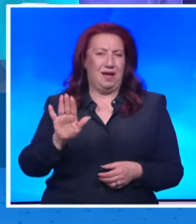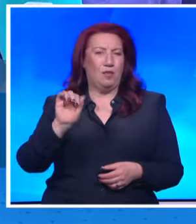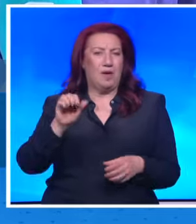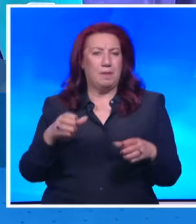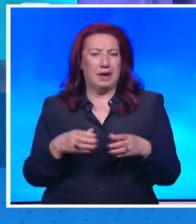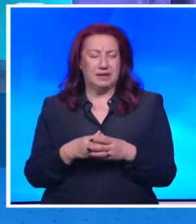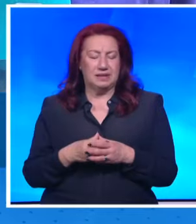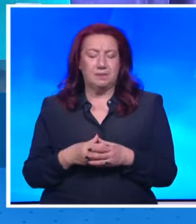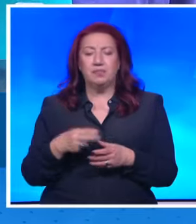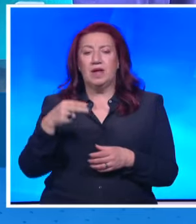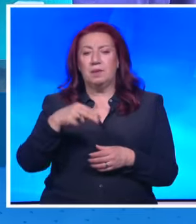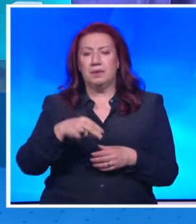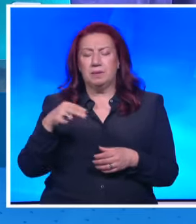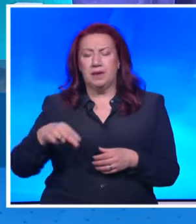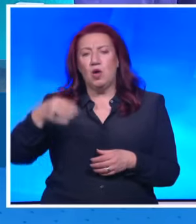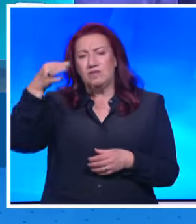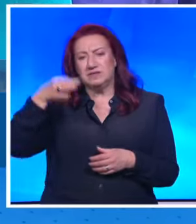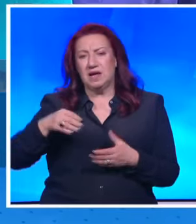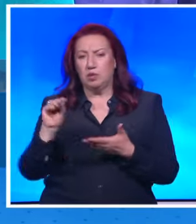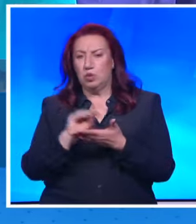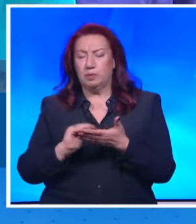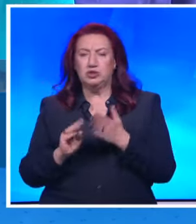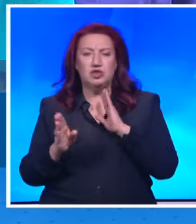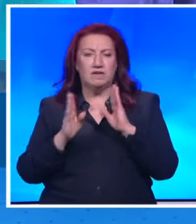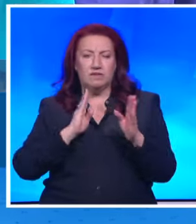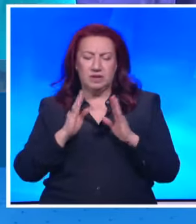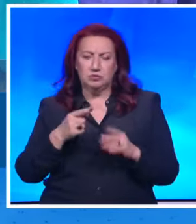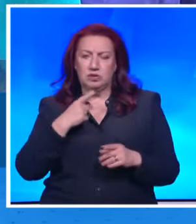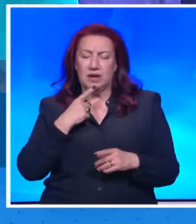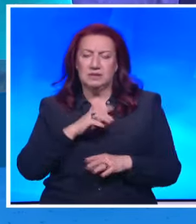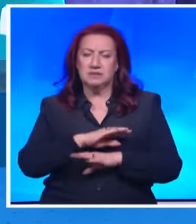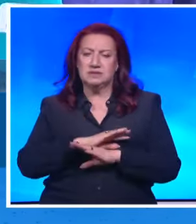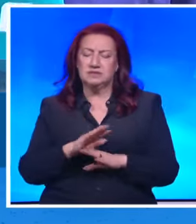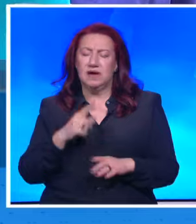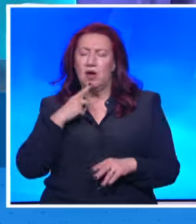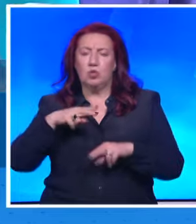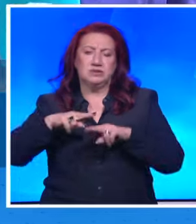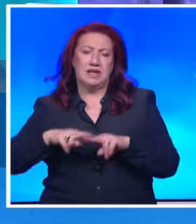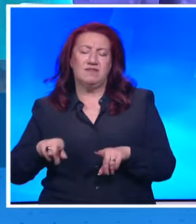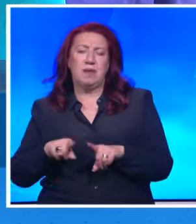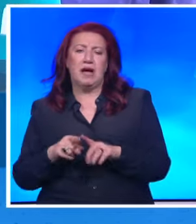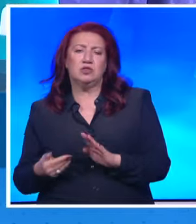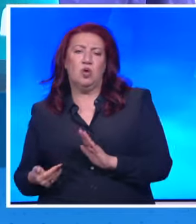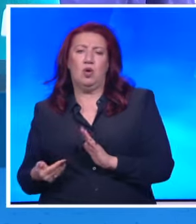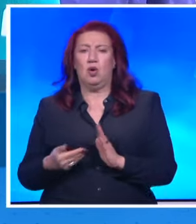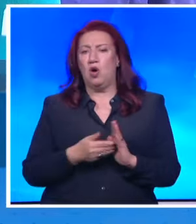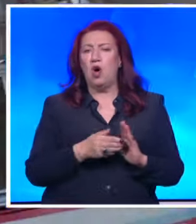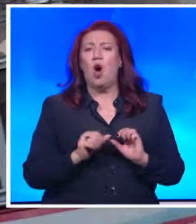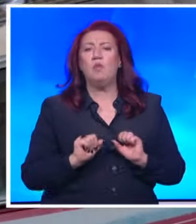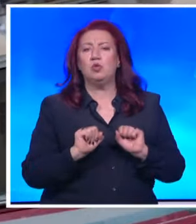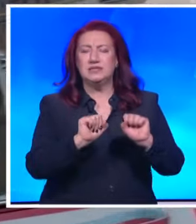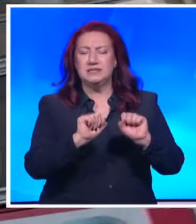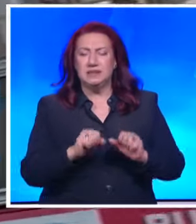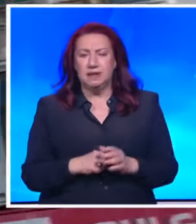в официална позиция в Фейсбук обявиха, че категорично остават в опозиция. Ето общението.